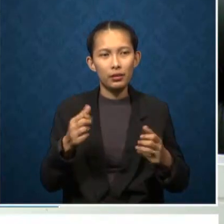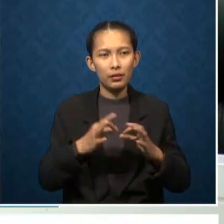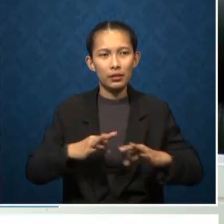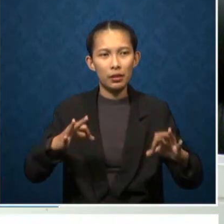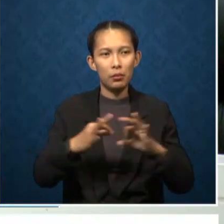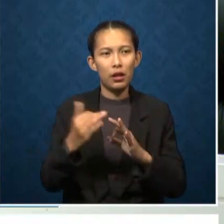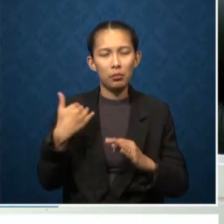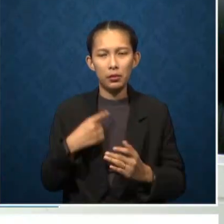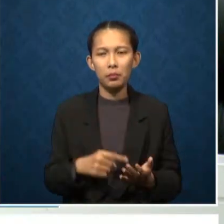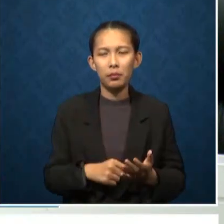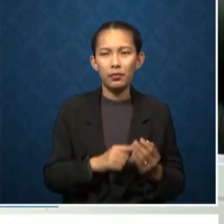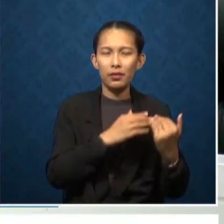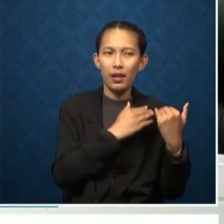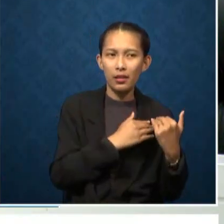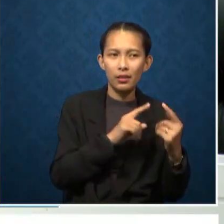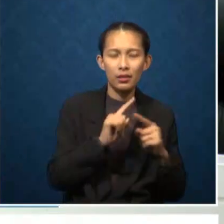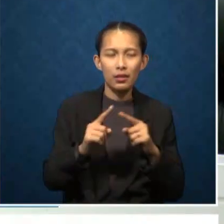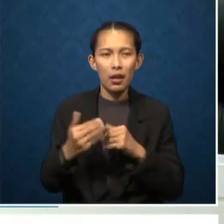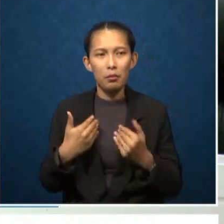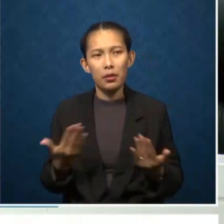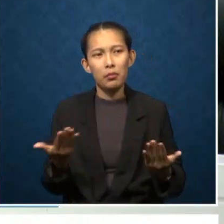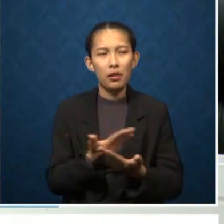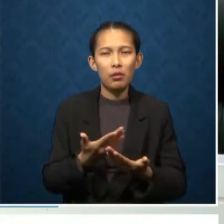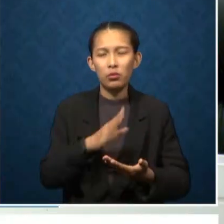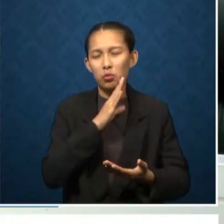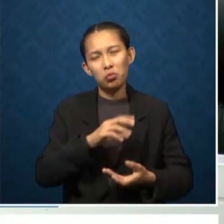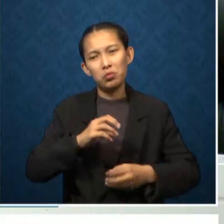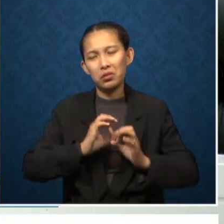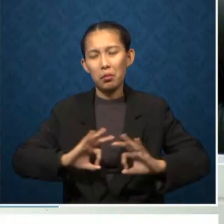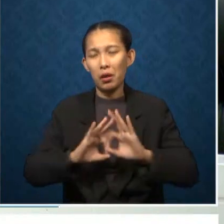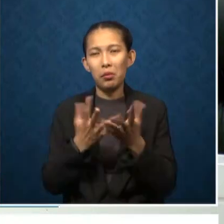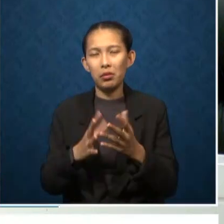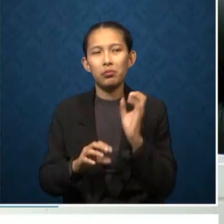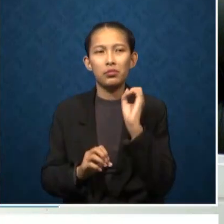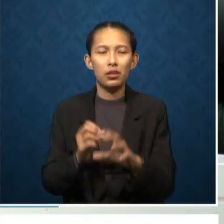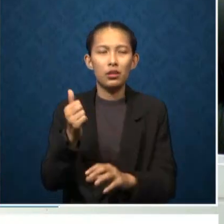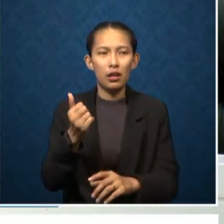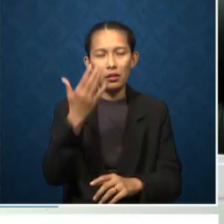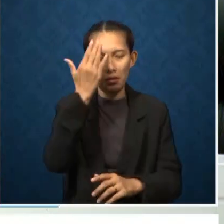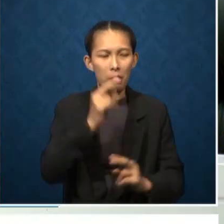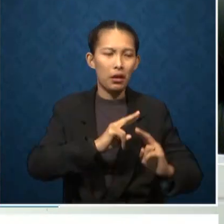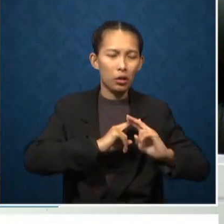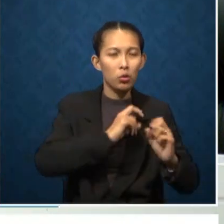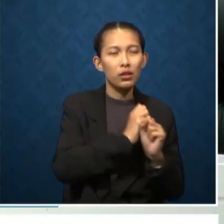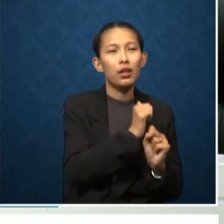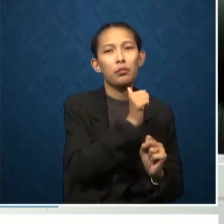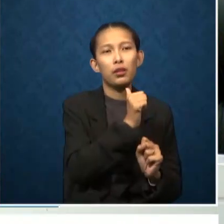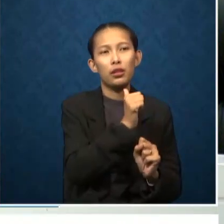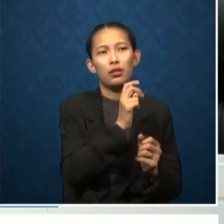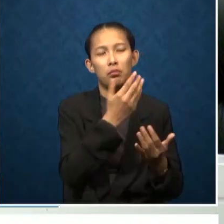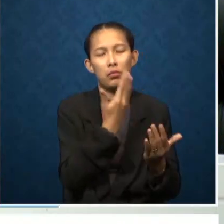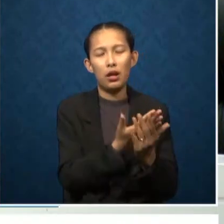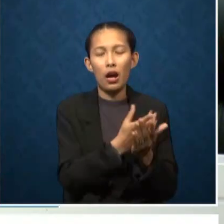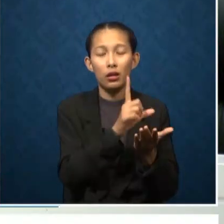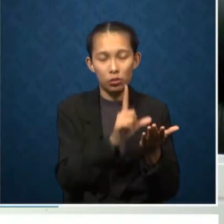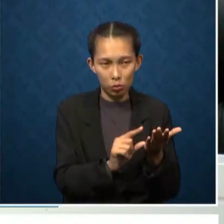โอนภารกิจของภาครัฐนะคะที่ภาครัฐทําอยู่บางเรื่องอาจจะไม่จําเป็นบางเรื่องอาจจะเห็นว่าภาคเอกชนทําได้ดีกว่านะคะบนต้นทุนที่ถูกกว่